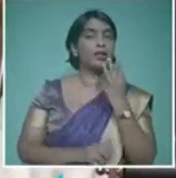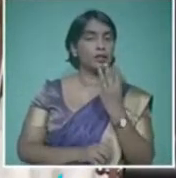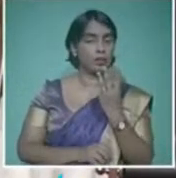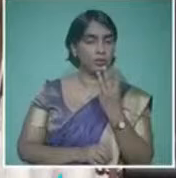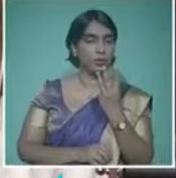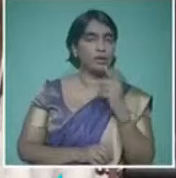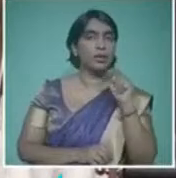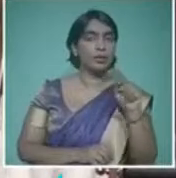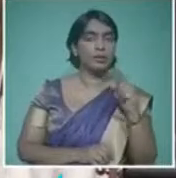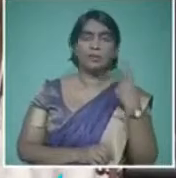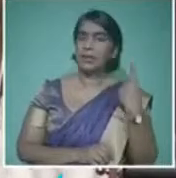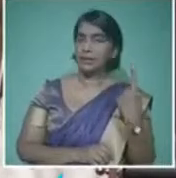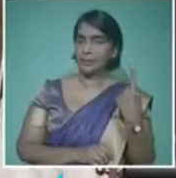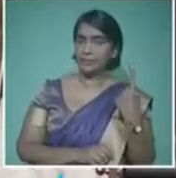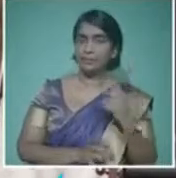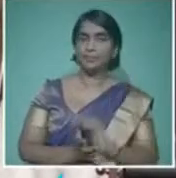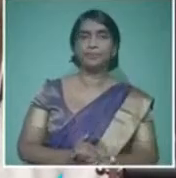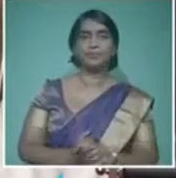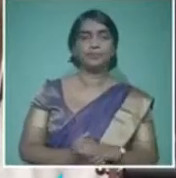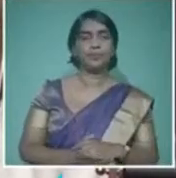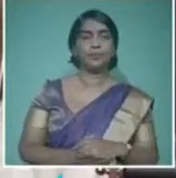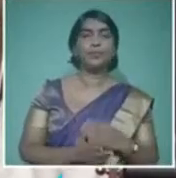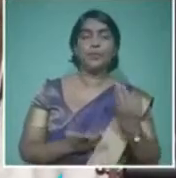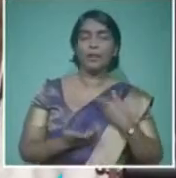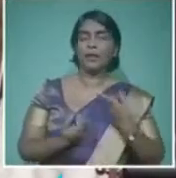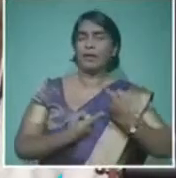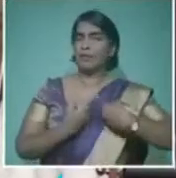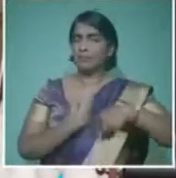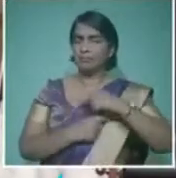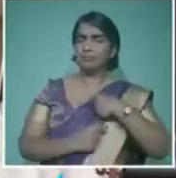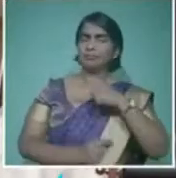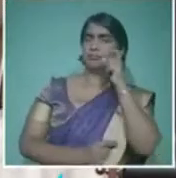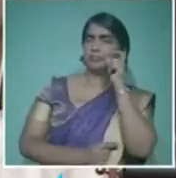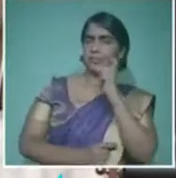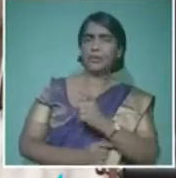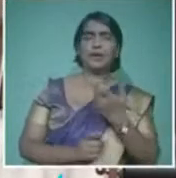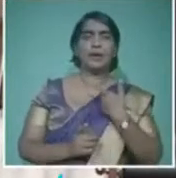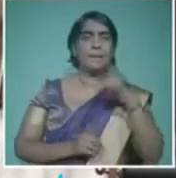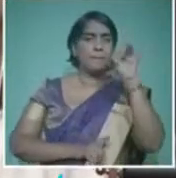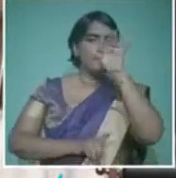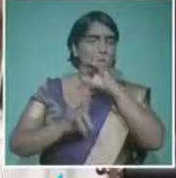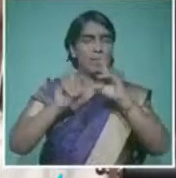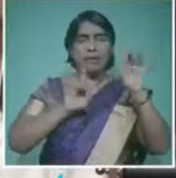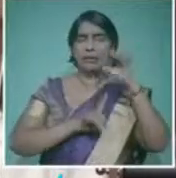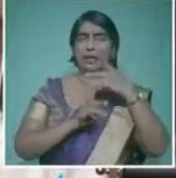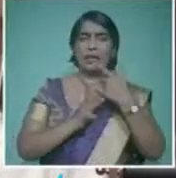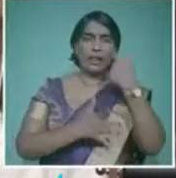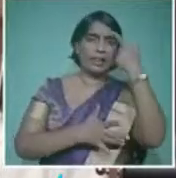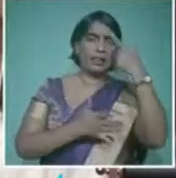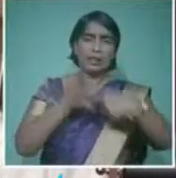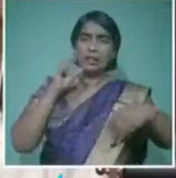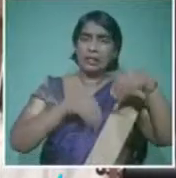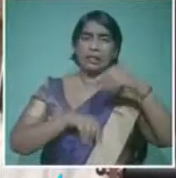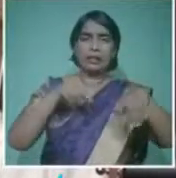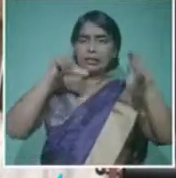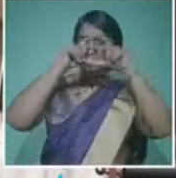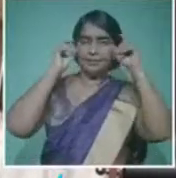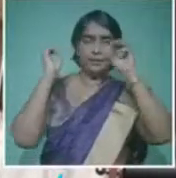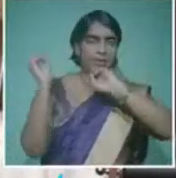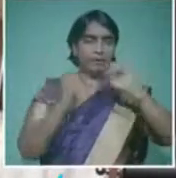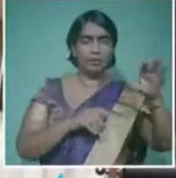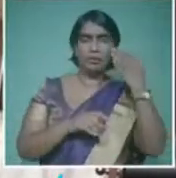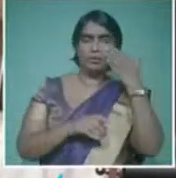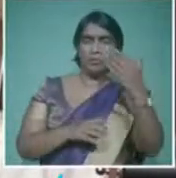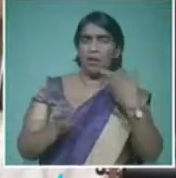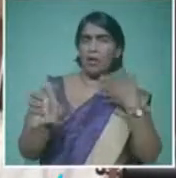තුනයි දසම එකයි. අපි ආපසු හැඩී බලමු. පාට පාට දේශපාලන කණ්ණාඩි ගලවා බලමු.